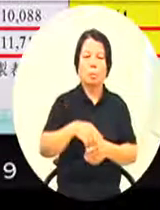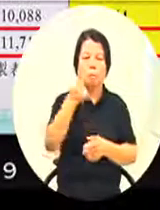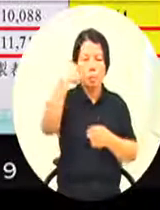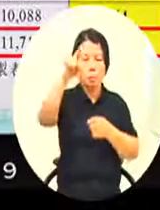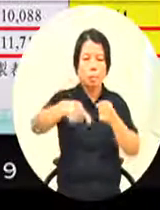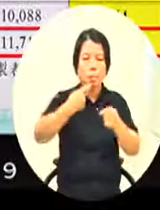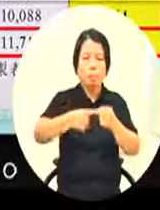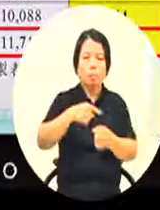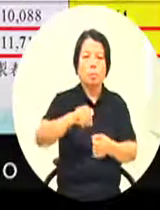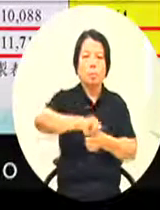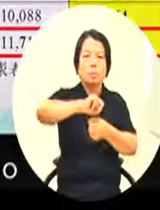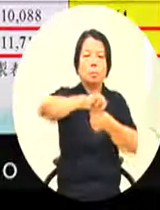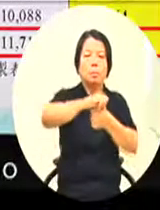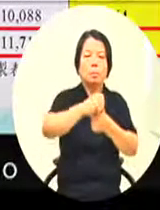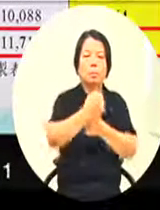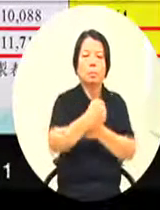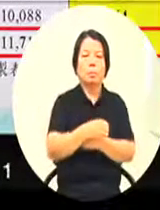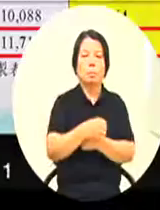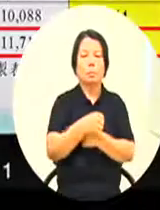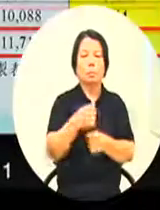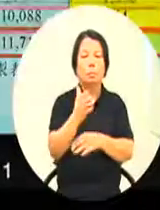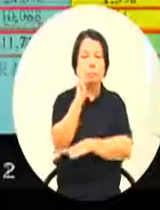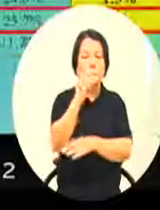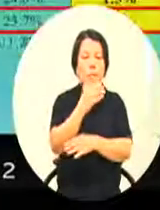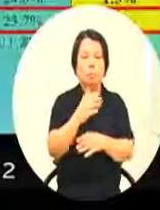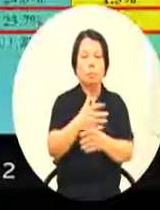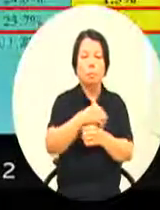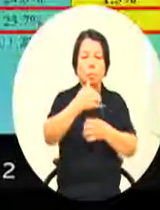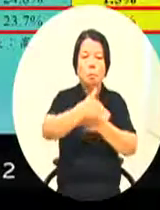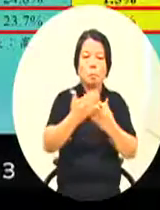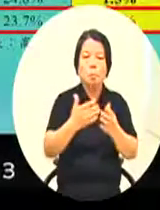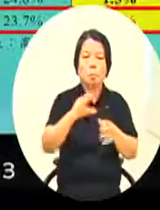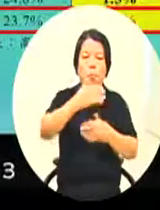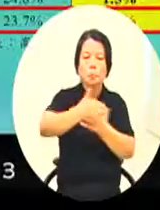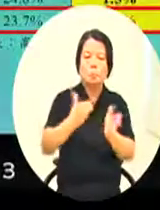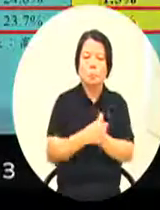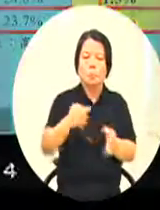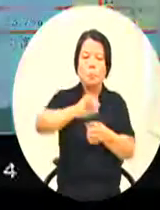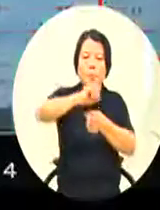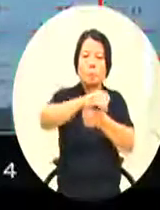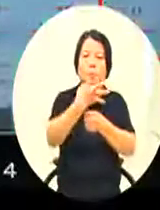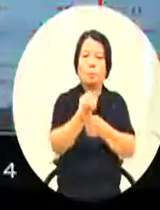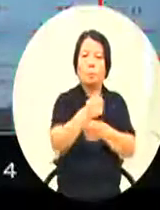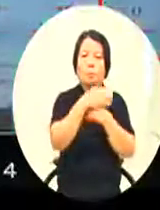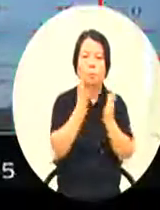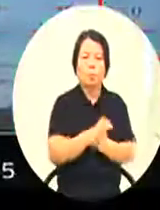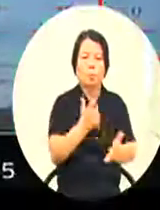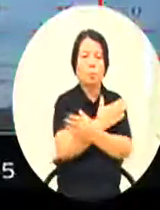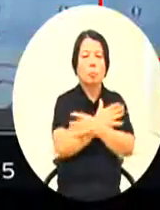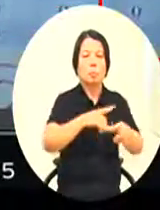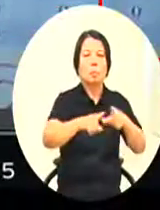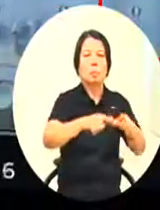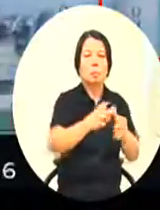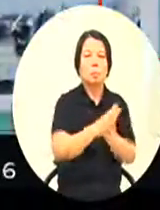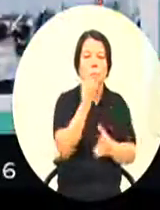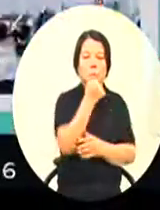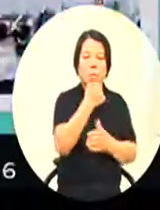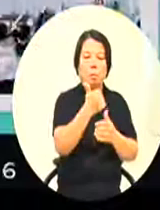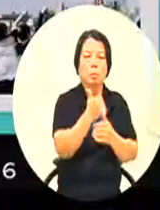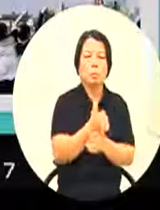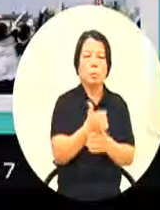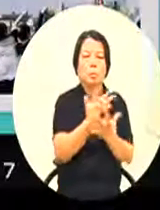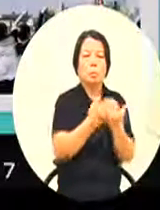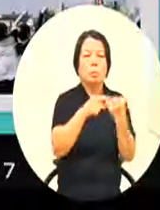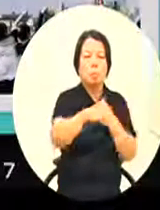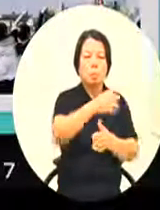多少的这个公幼。那第二个部分，这也是很严重的问题，就是说幼儿园的这个特教生招